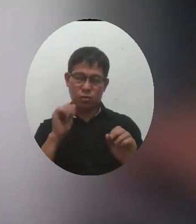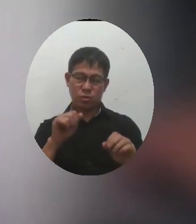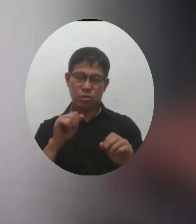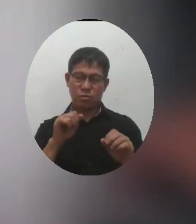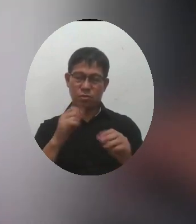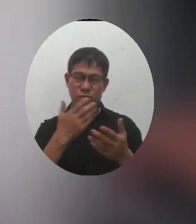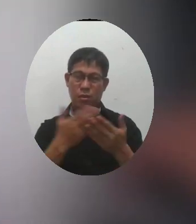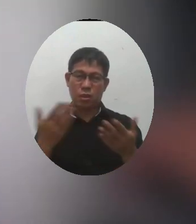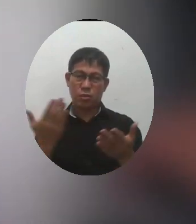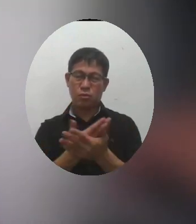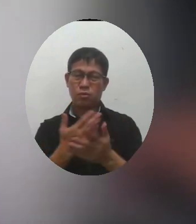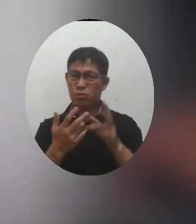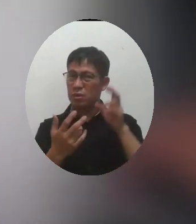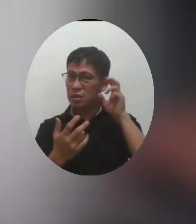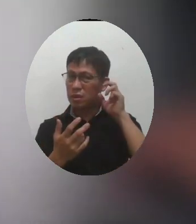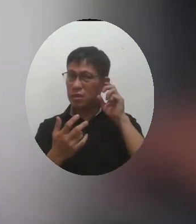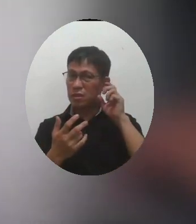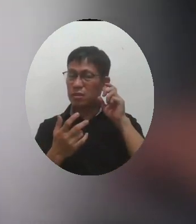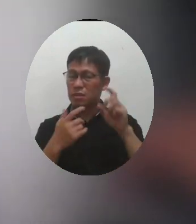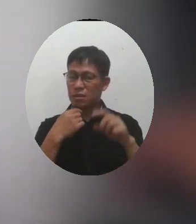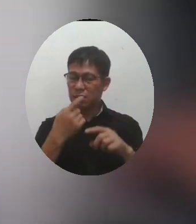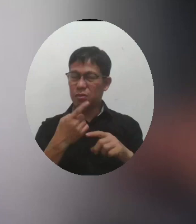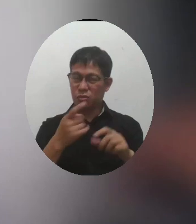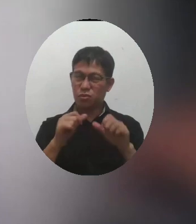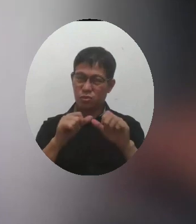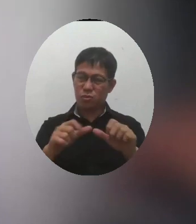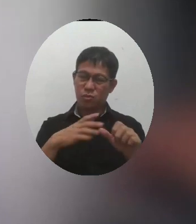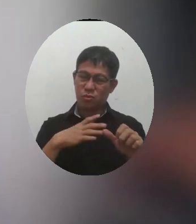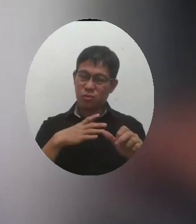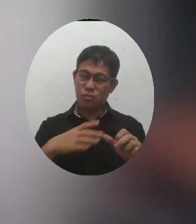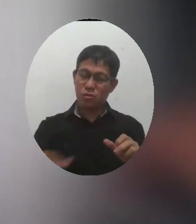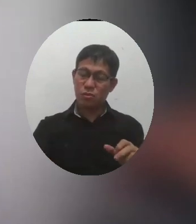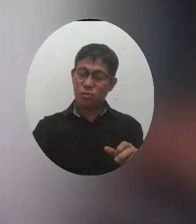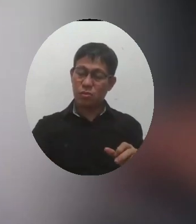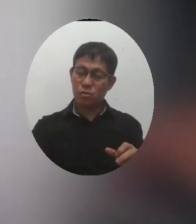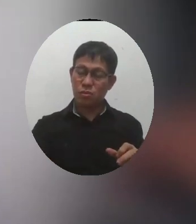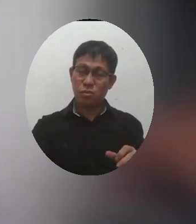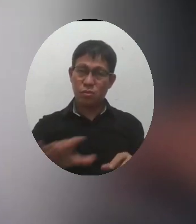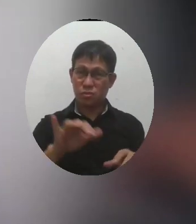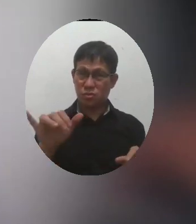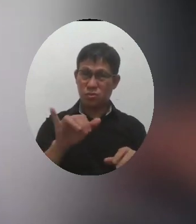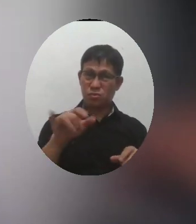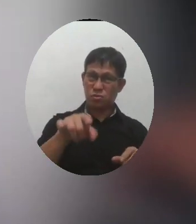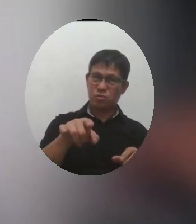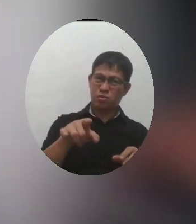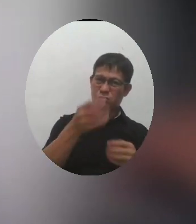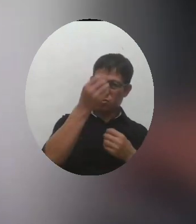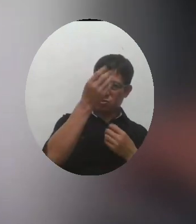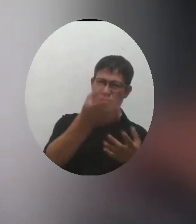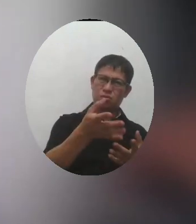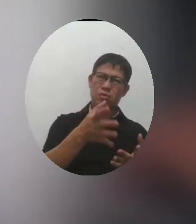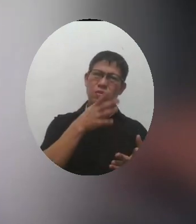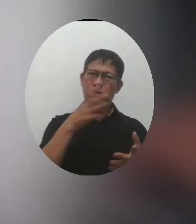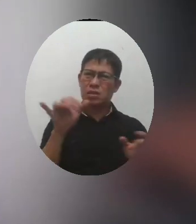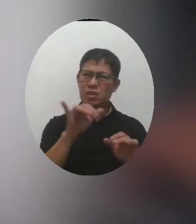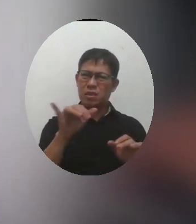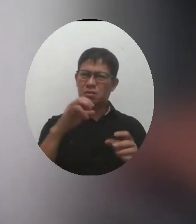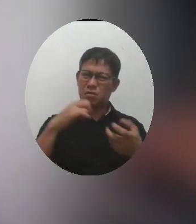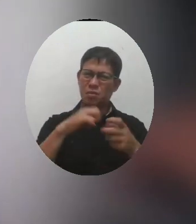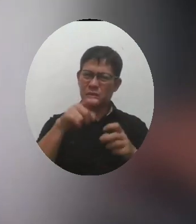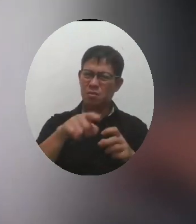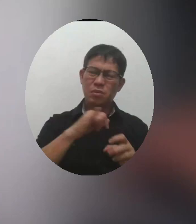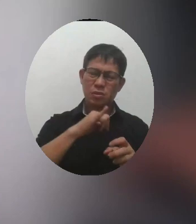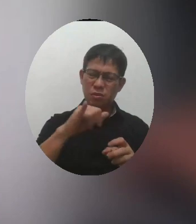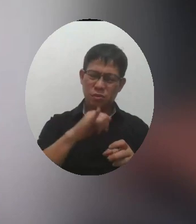lang ng hearing aid. Tuloy lang ang laban, sabi niya. Yan ang mensahe niya sa mga kapwa niyang ina na dumaraan